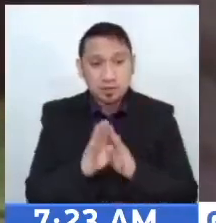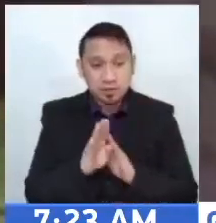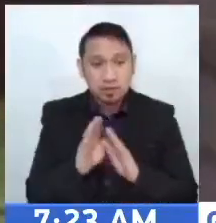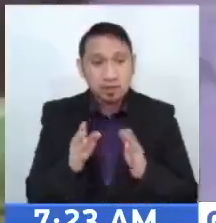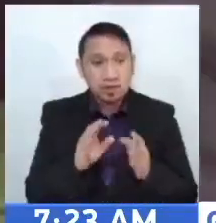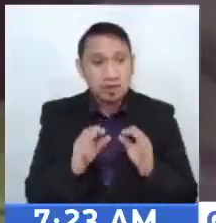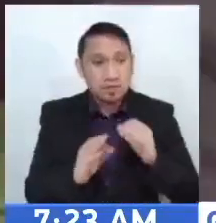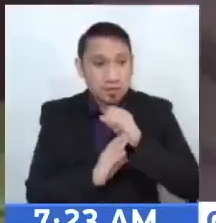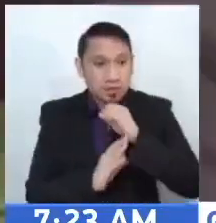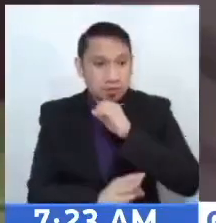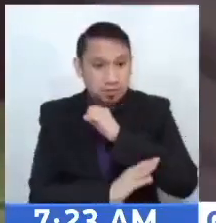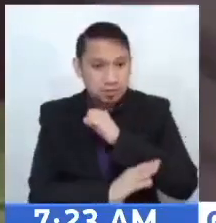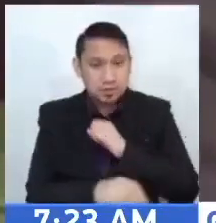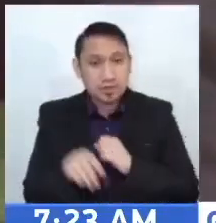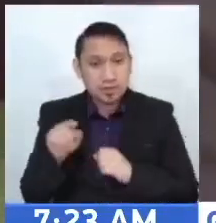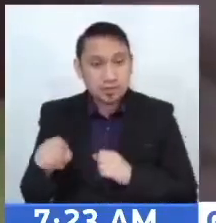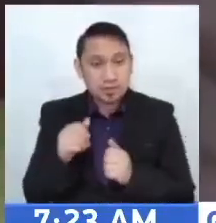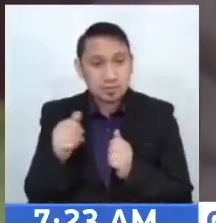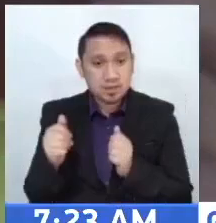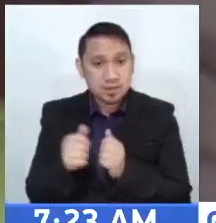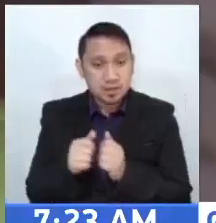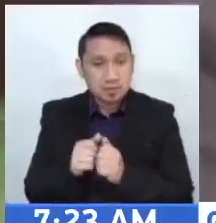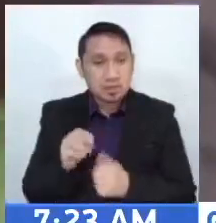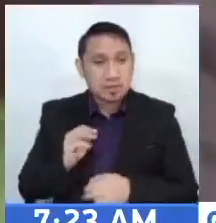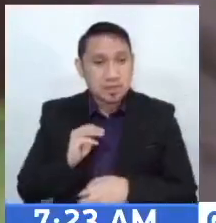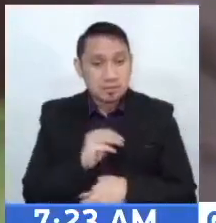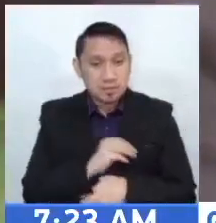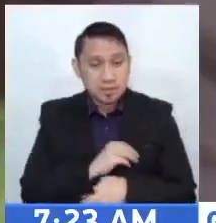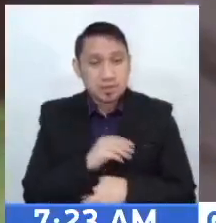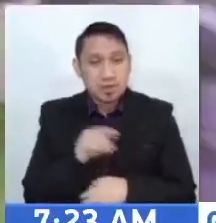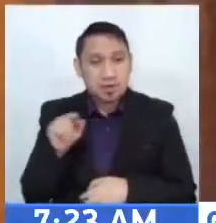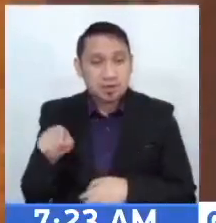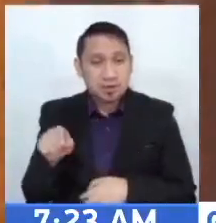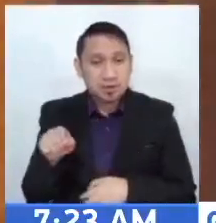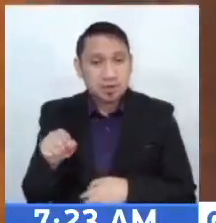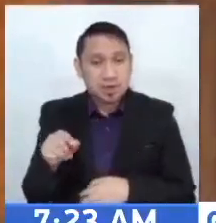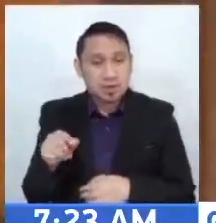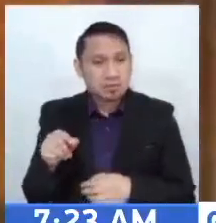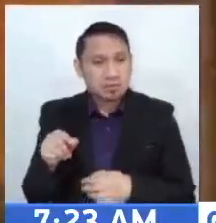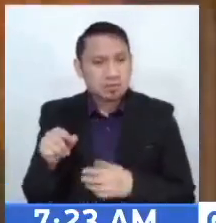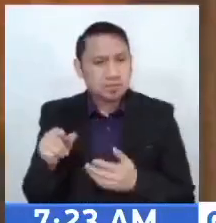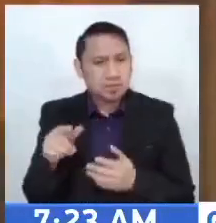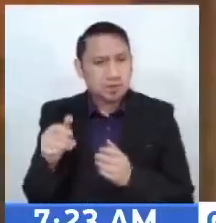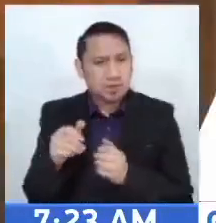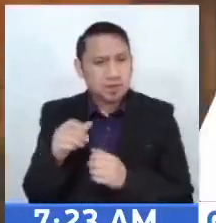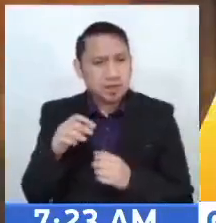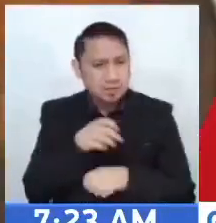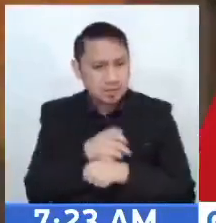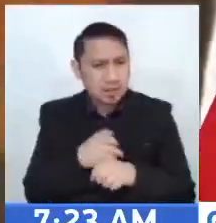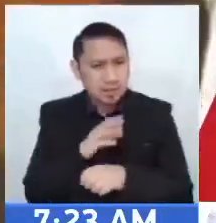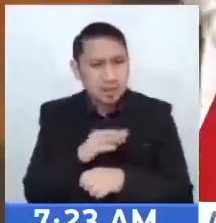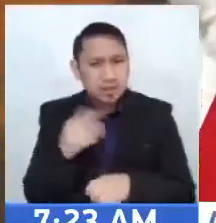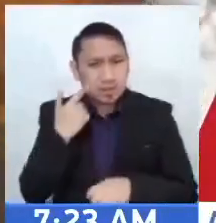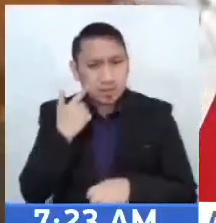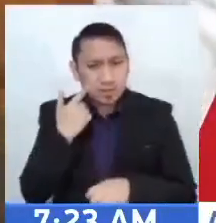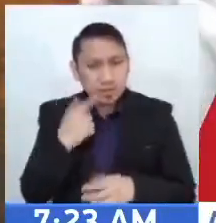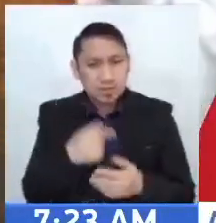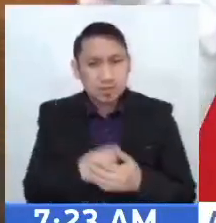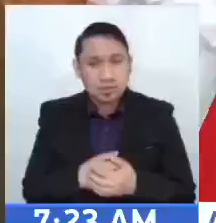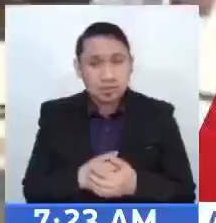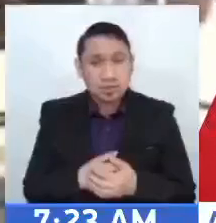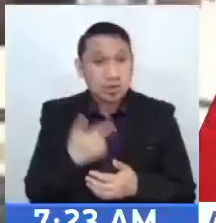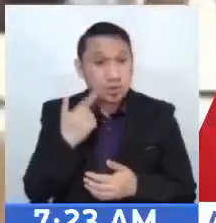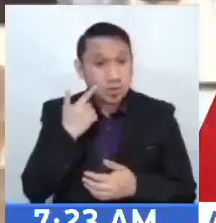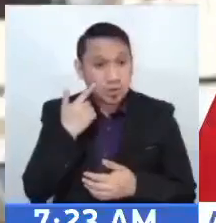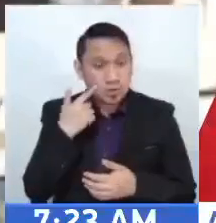ng National Security Council ng Estrada at Arroyo Administration. Itinalaga rin siya ni dating Pangulong Gloria Macapagal